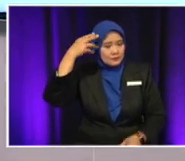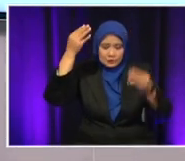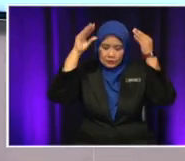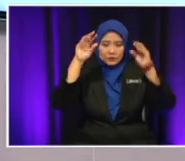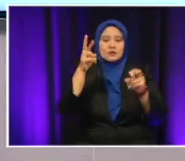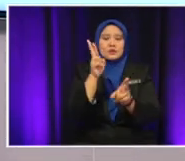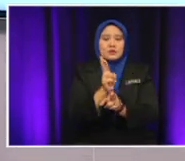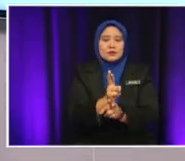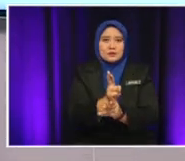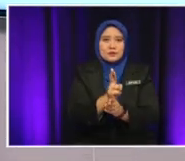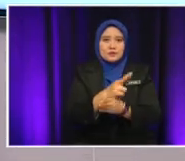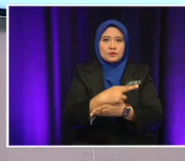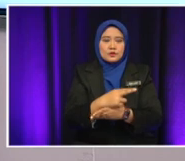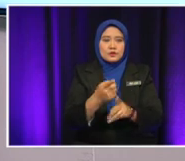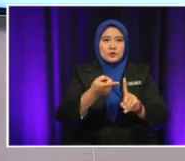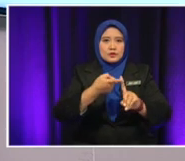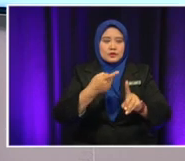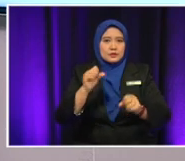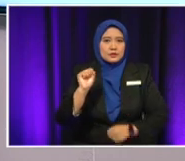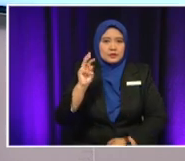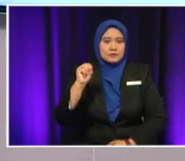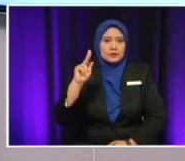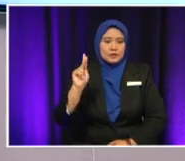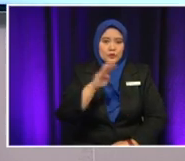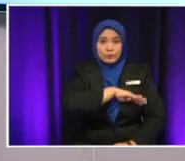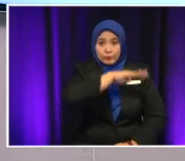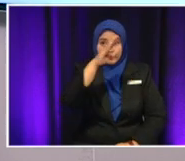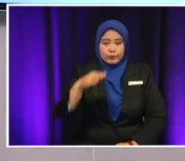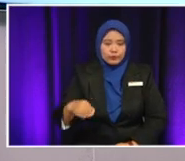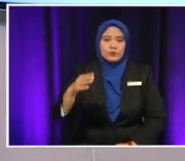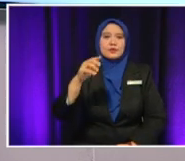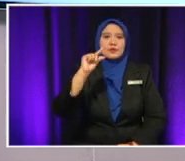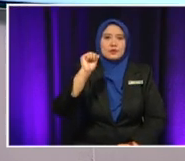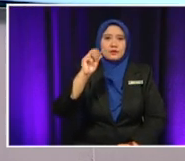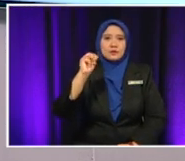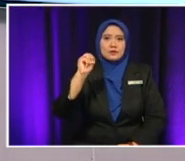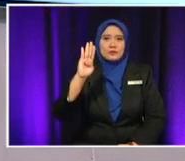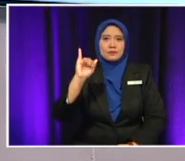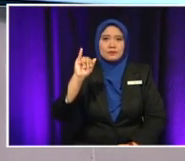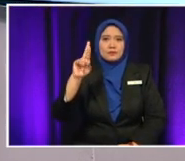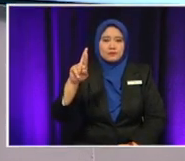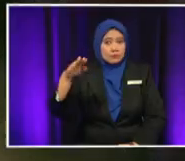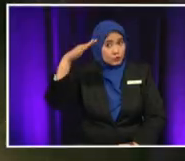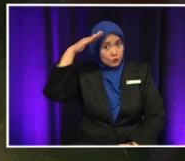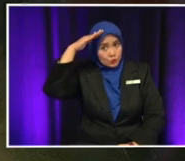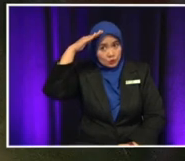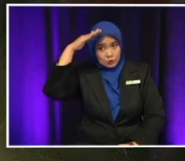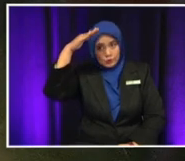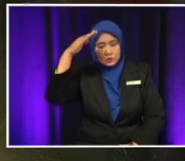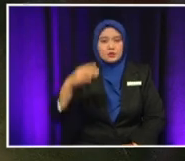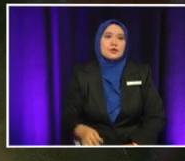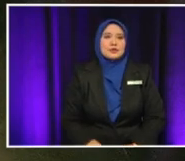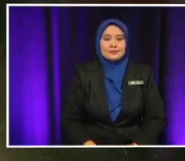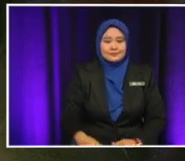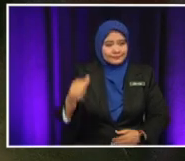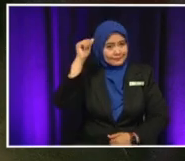Digital dari sekolah menengah kebangsaan Bukit Gambir tangka Johor Assalamualaikum Cikgu Waalaikumsalam